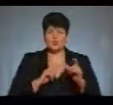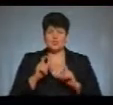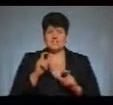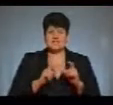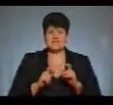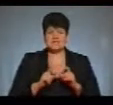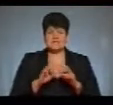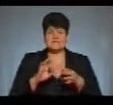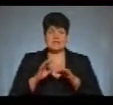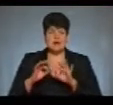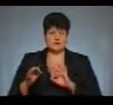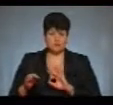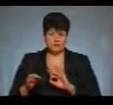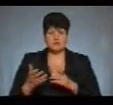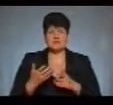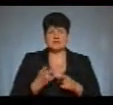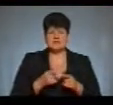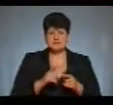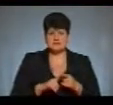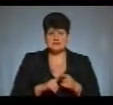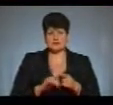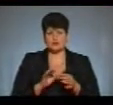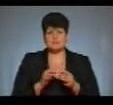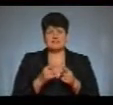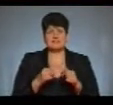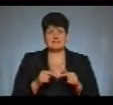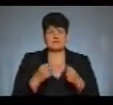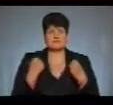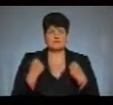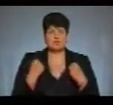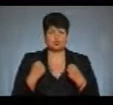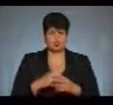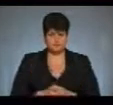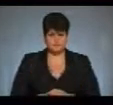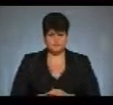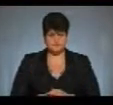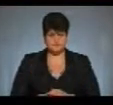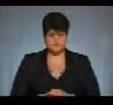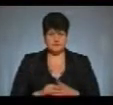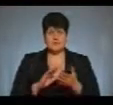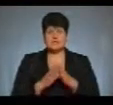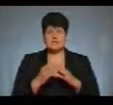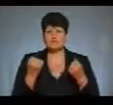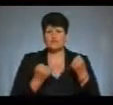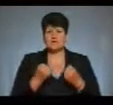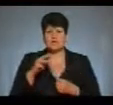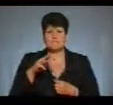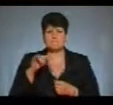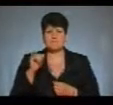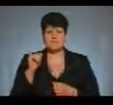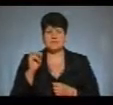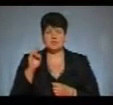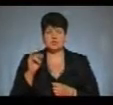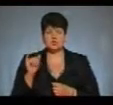студентів вищих навчальних закладів – із олімпійських видів спорту. Стан водія Міцубіші, який вчора разом